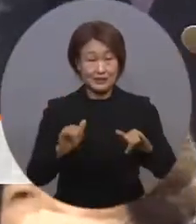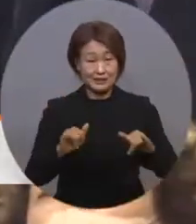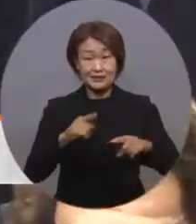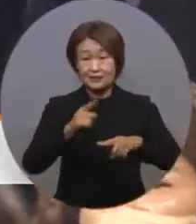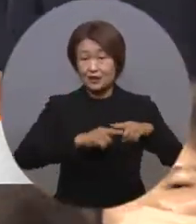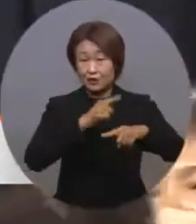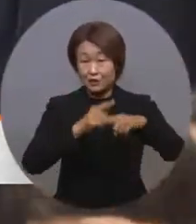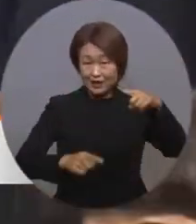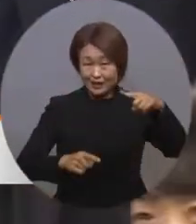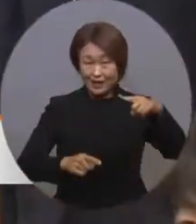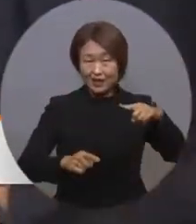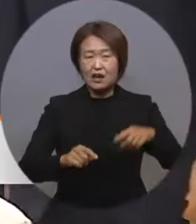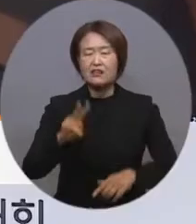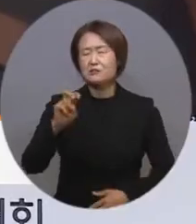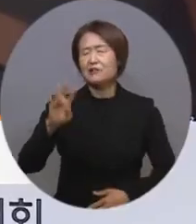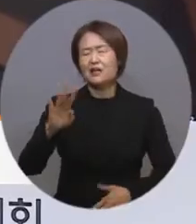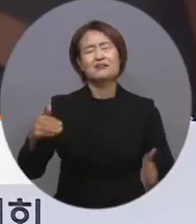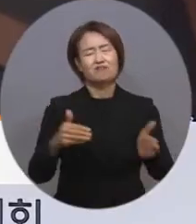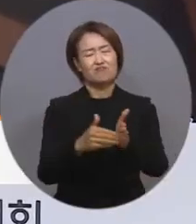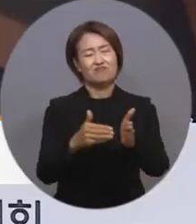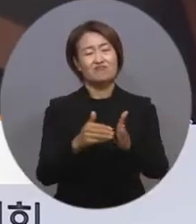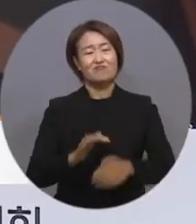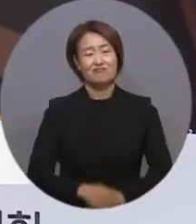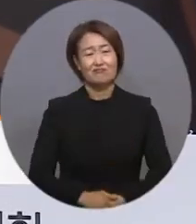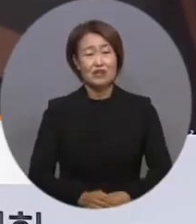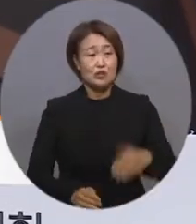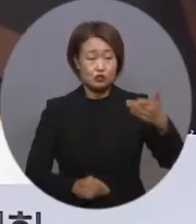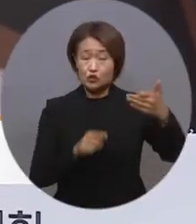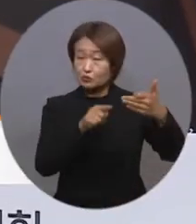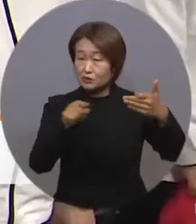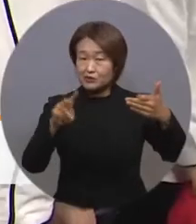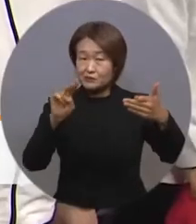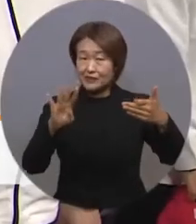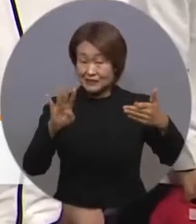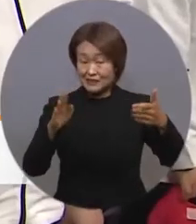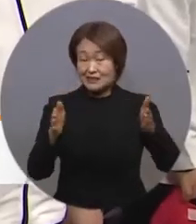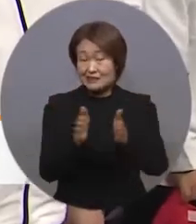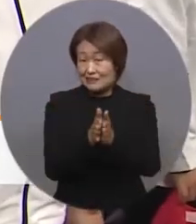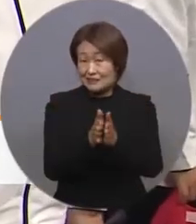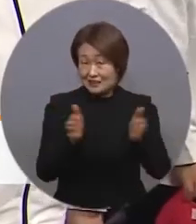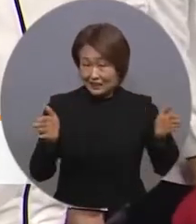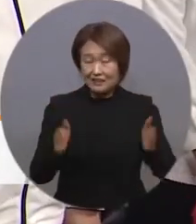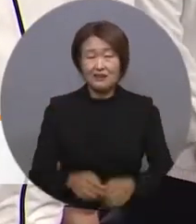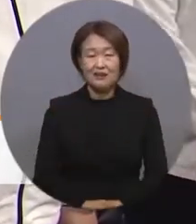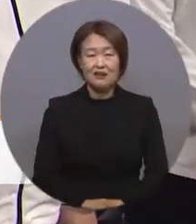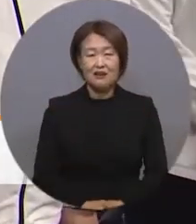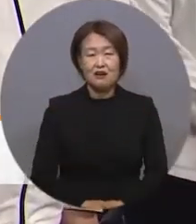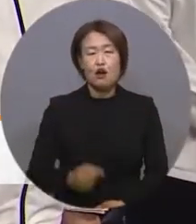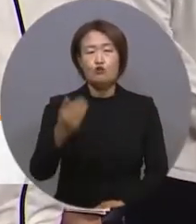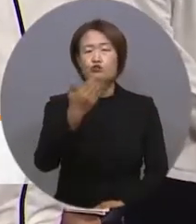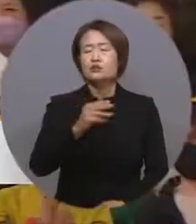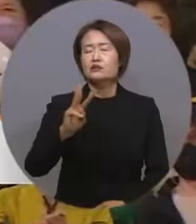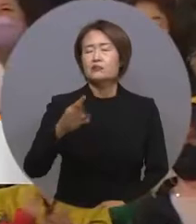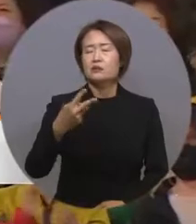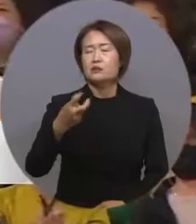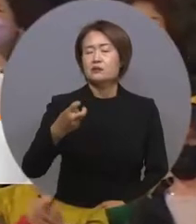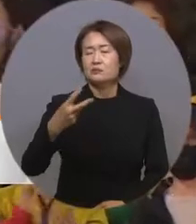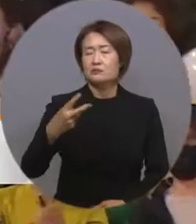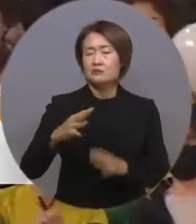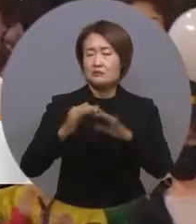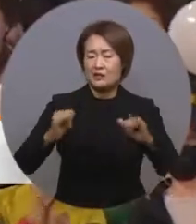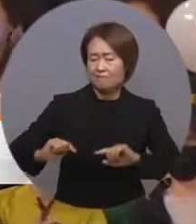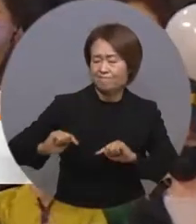막을 내렸습니다. 지난 19일 시작된 전국장애인체전은 역대 최다인 9,322명이 참가한